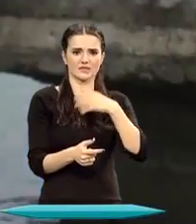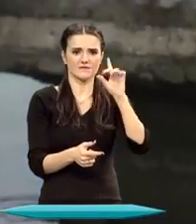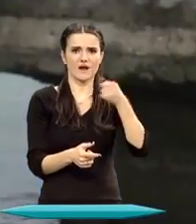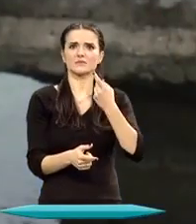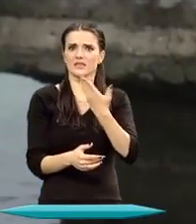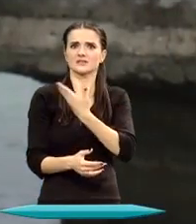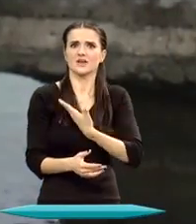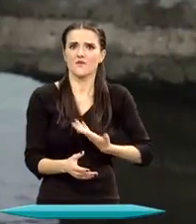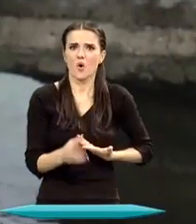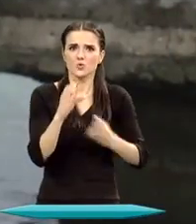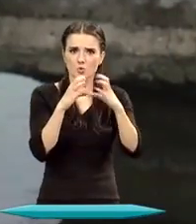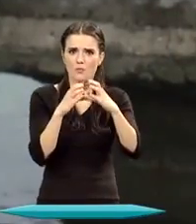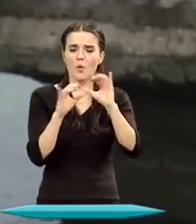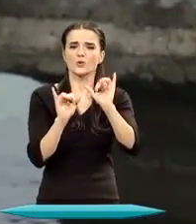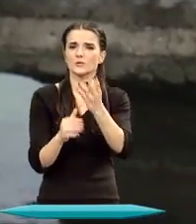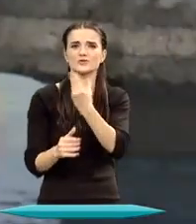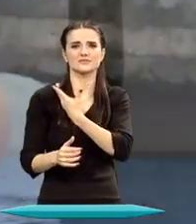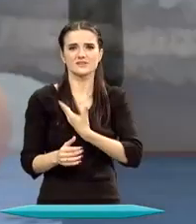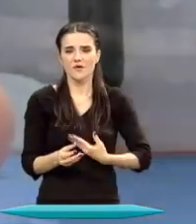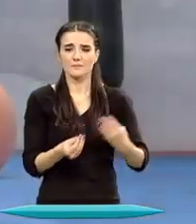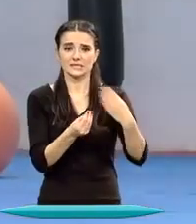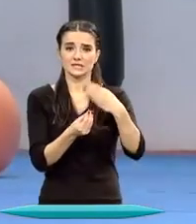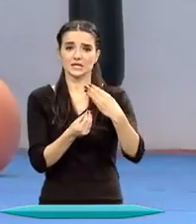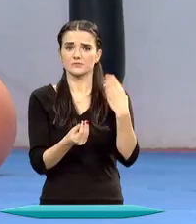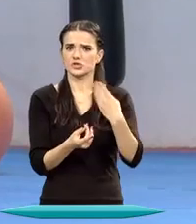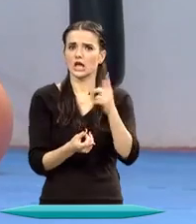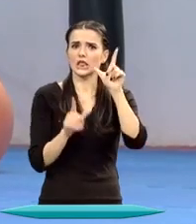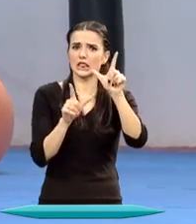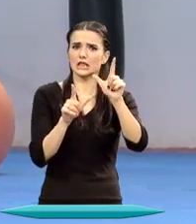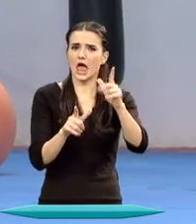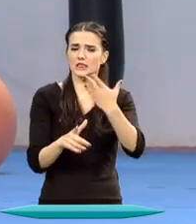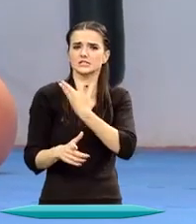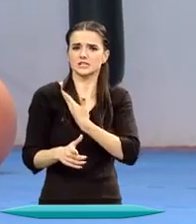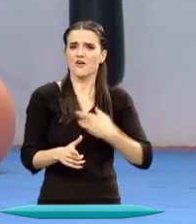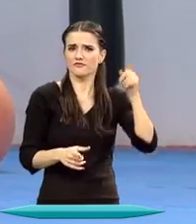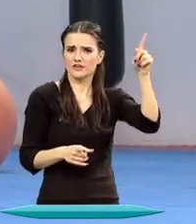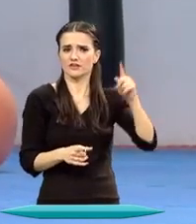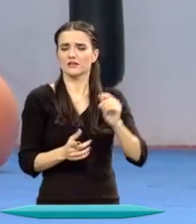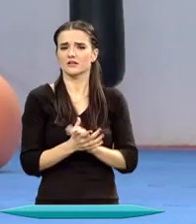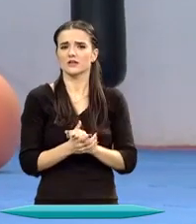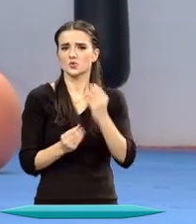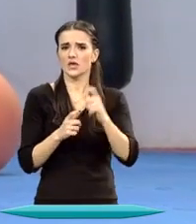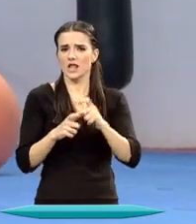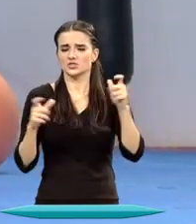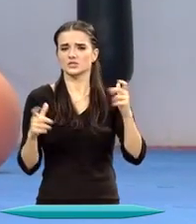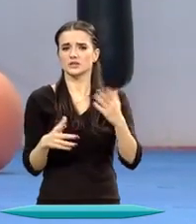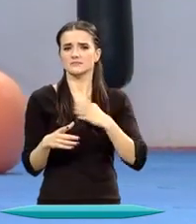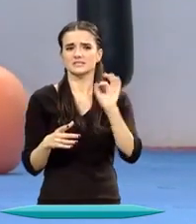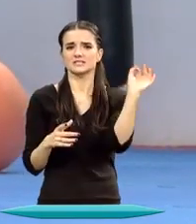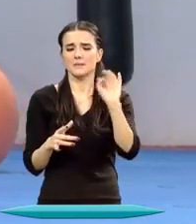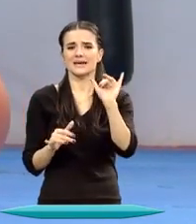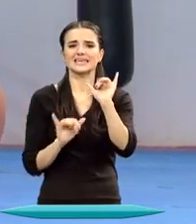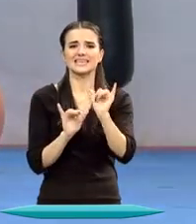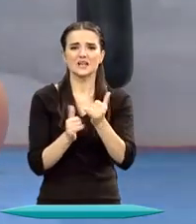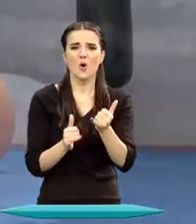seviyor. Toplu oynamayı çok seviyor. Masa tenisine de ayrı bir ilgisi oldu. Bayağı geliştirdi kendini. Biz